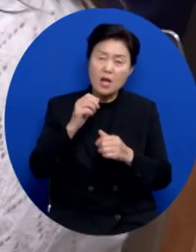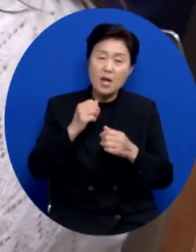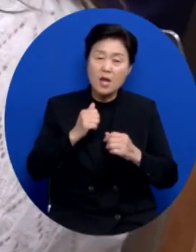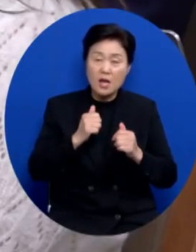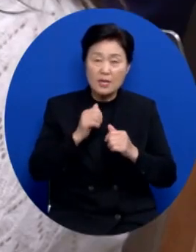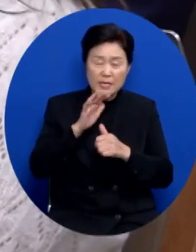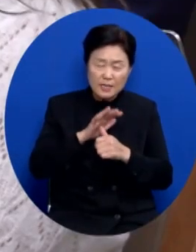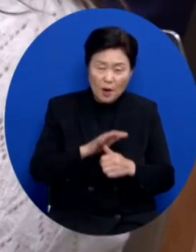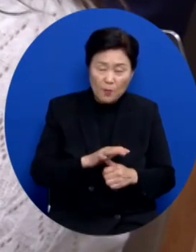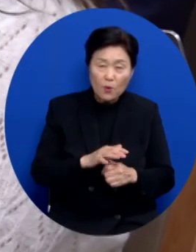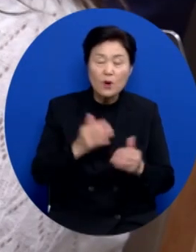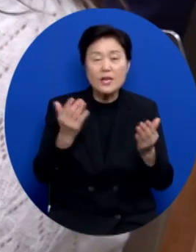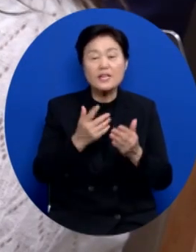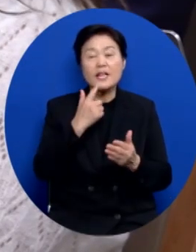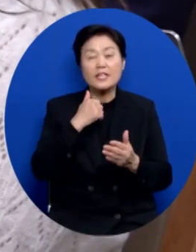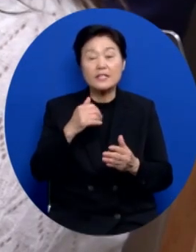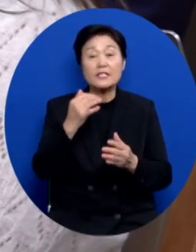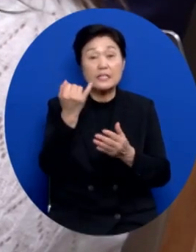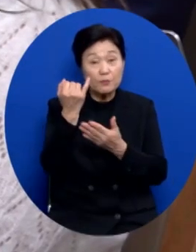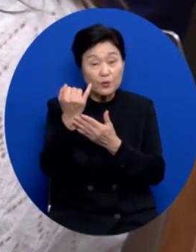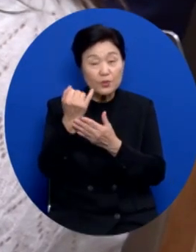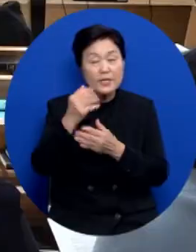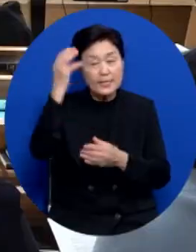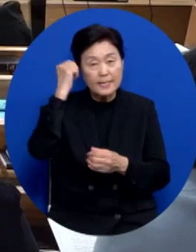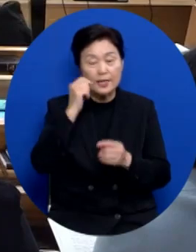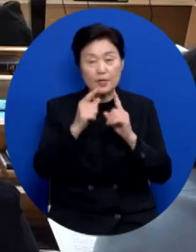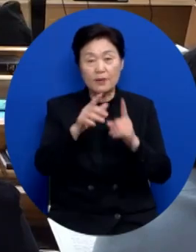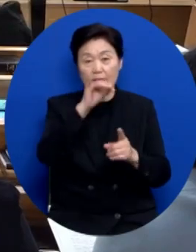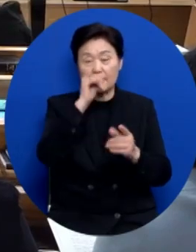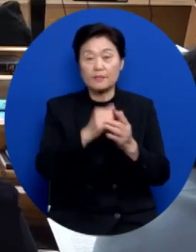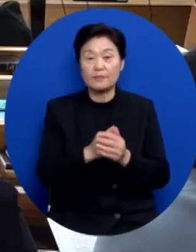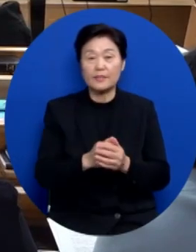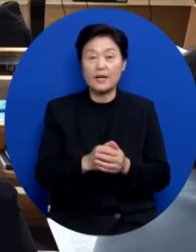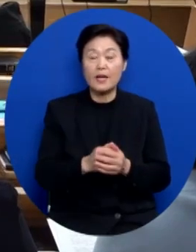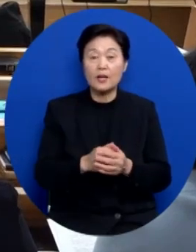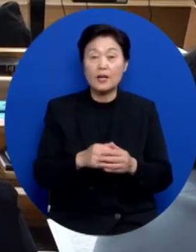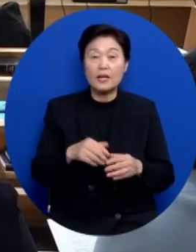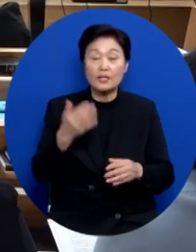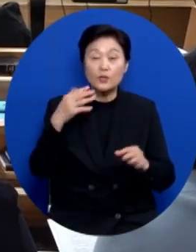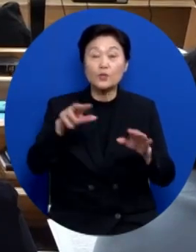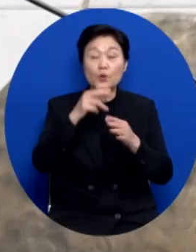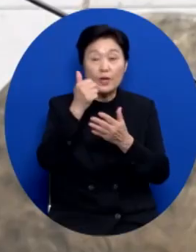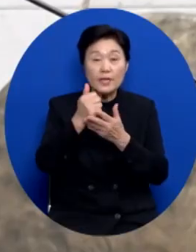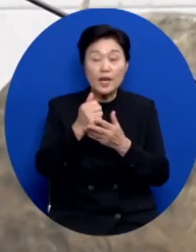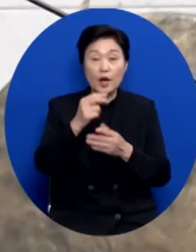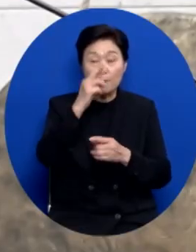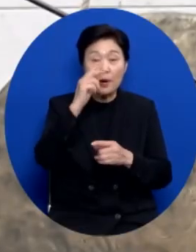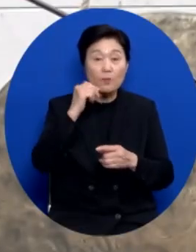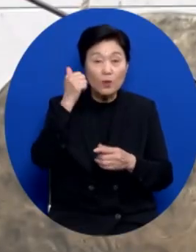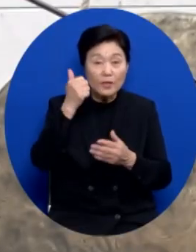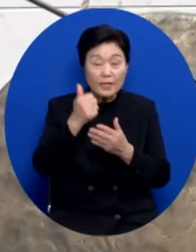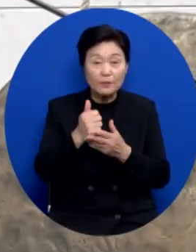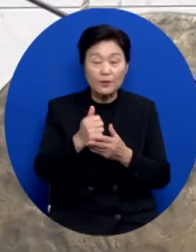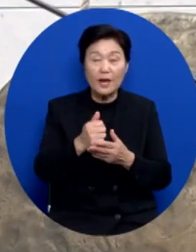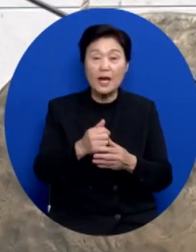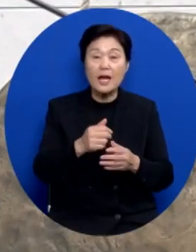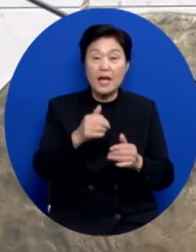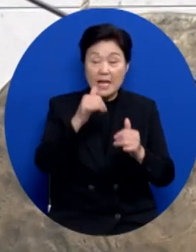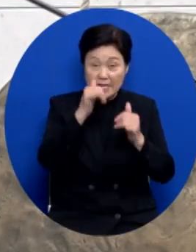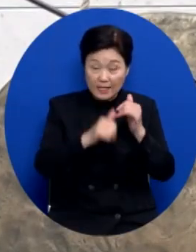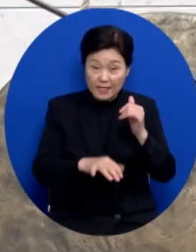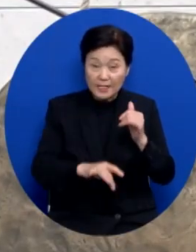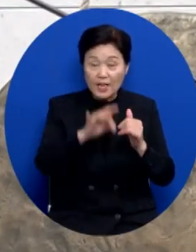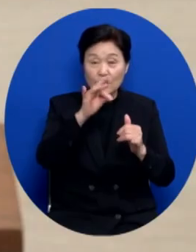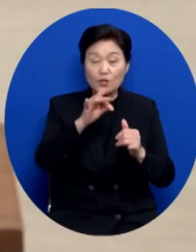길을 기억하자고 설교했습니다 이날 기념 시계는 기장 총회장 박상규 목사 기장 최초의 여성 총회장을